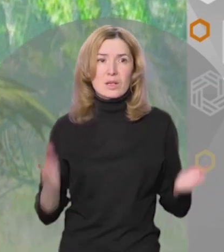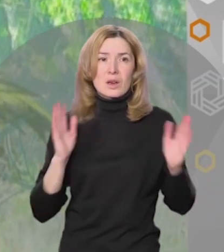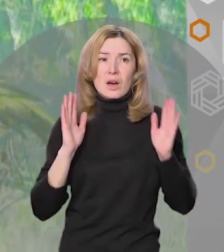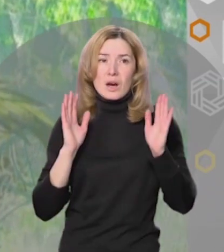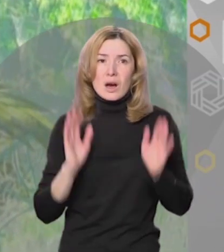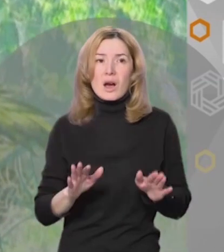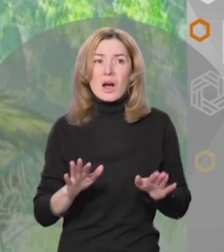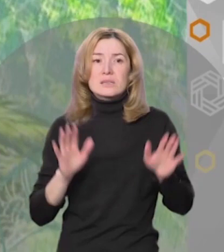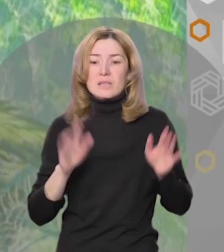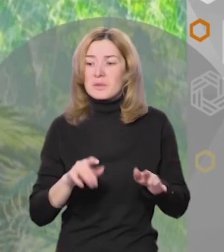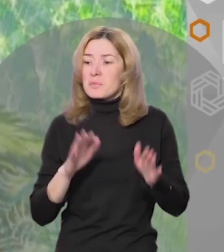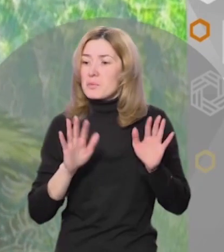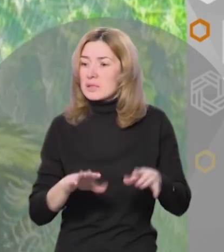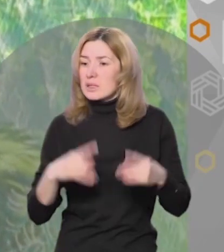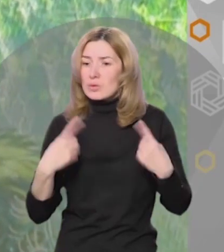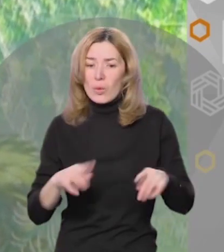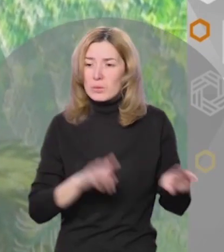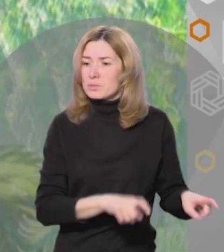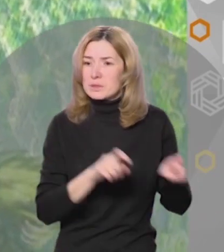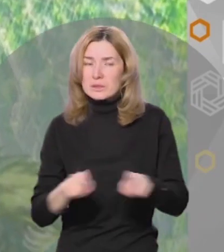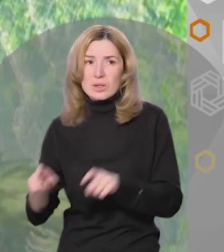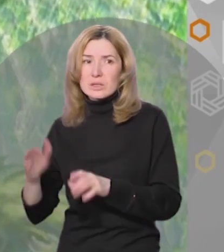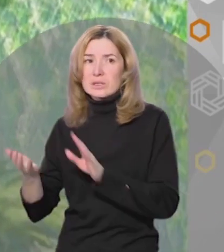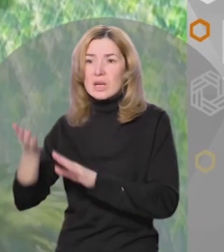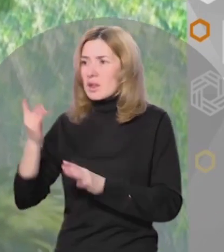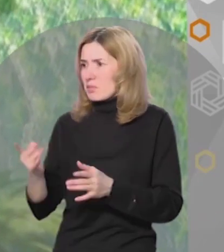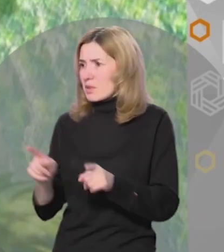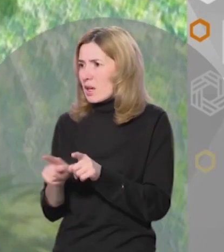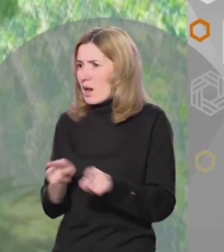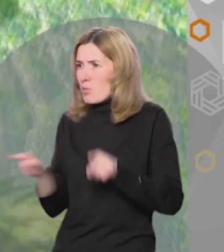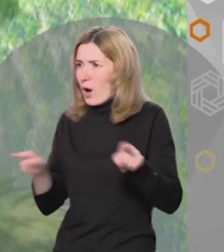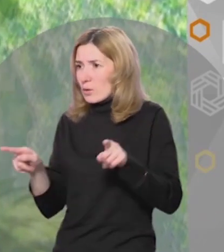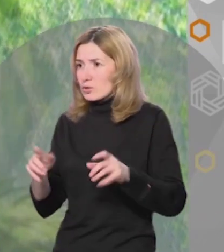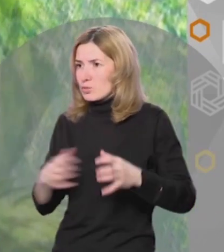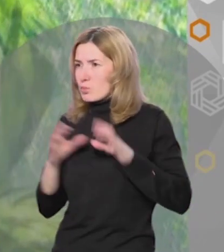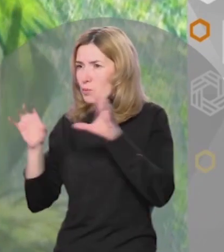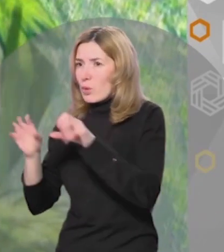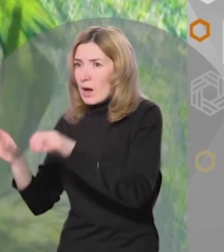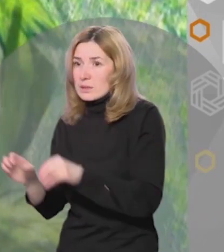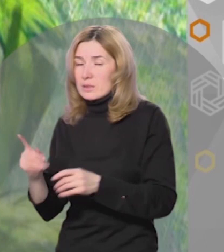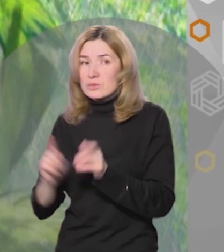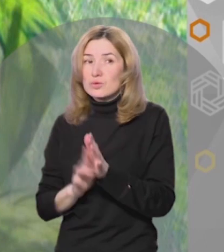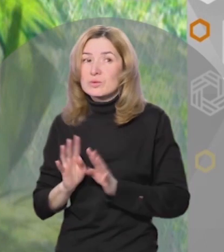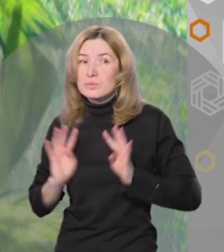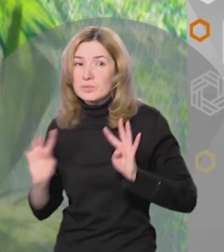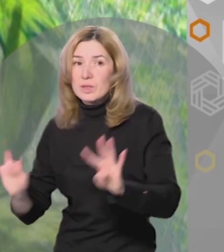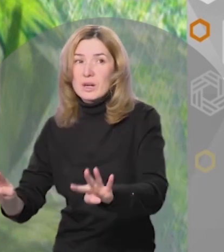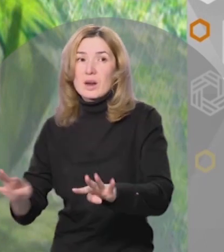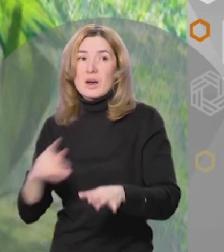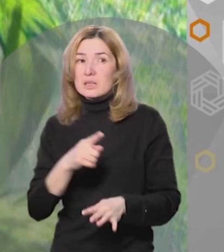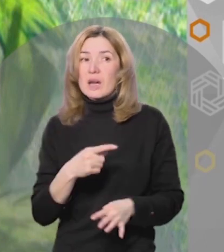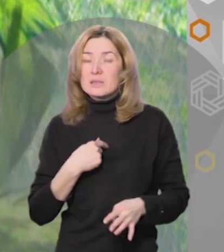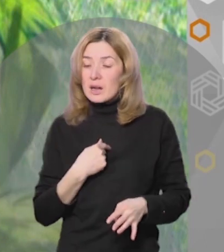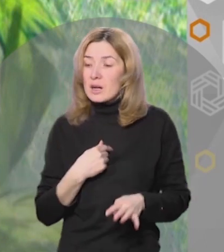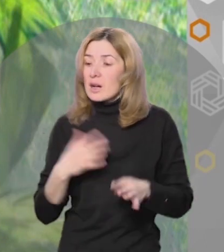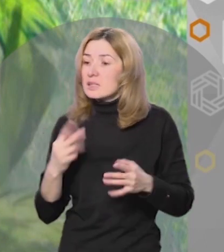калитки оставим место репейнику, чтобы непрошенных гостей колючками цеплять. Где останется свободное